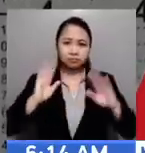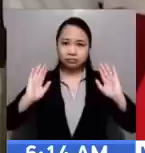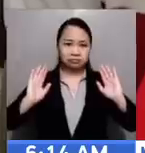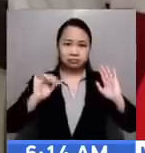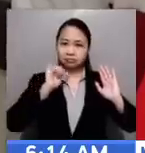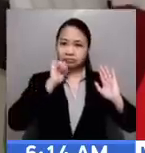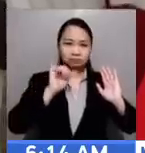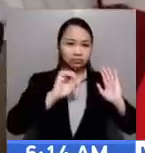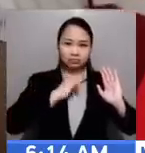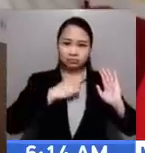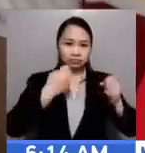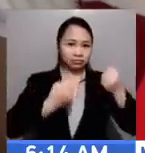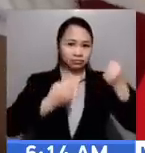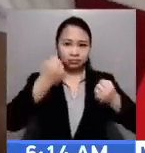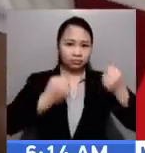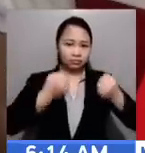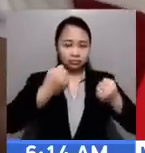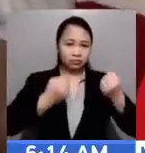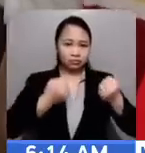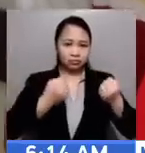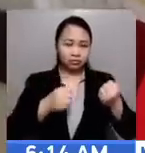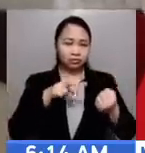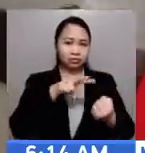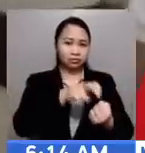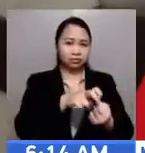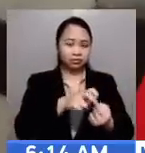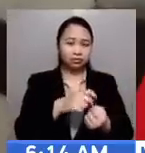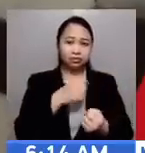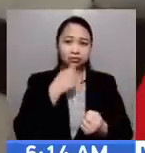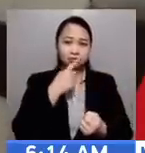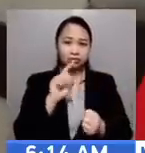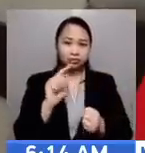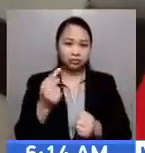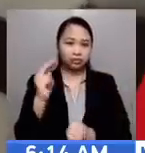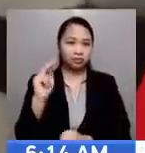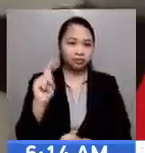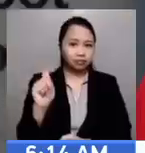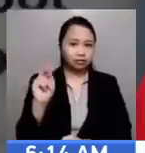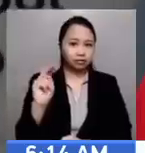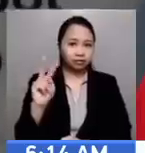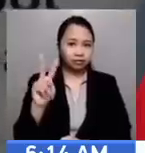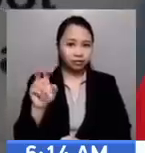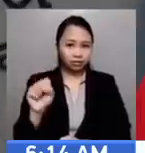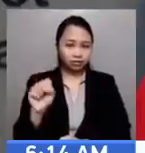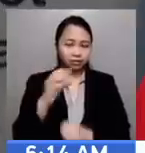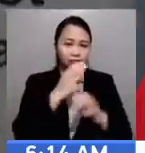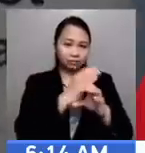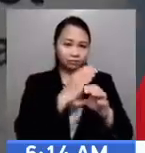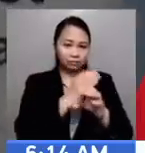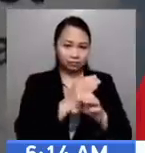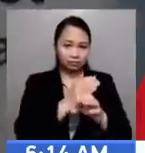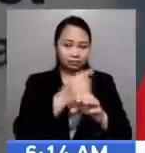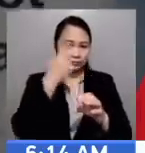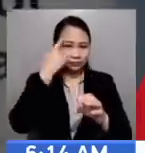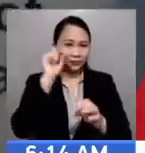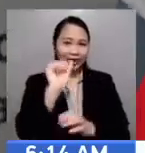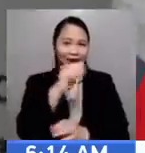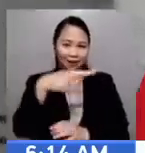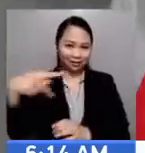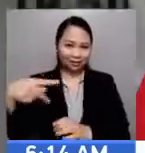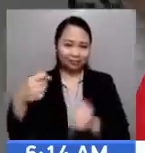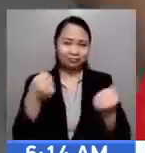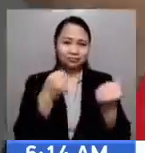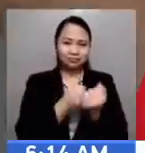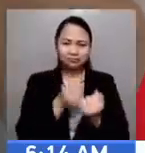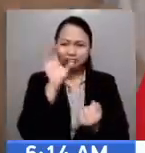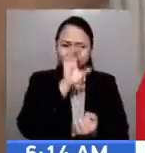sasakyan. TNVS o Transportation Network Vehicle Service daw ang kanyang kotse. Hinahanap nga raw niya ito dahil December 26 pa